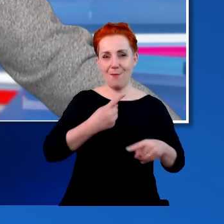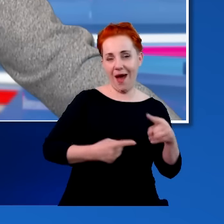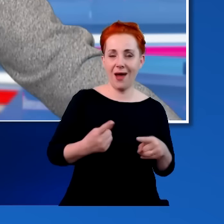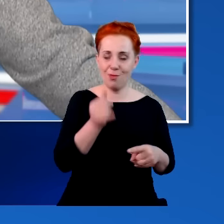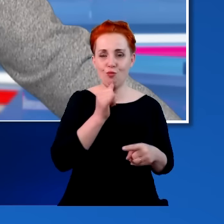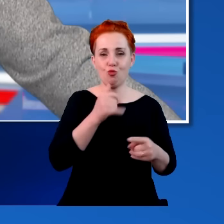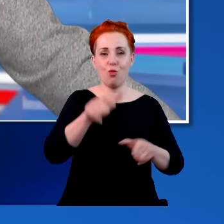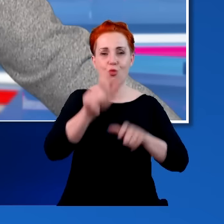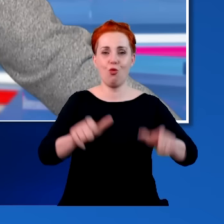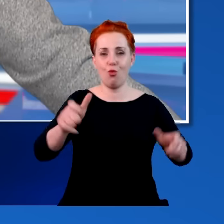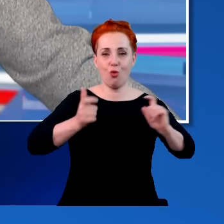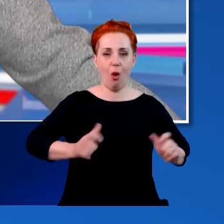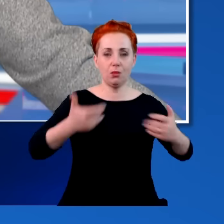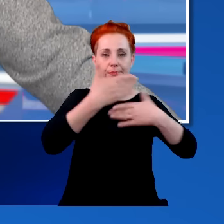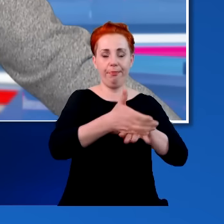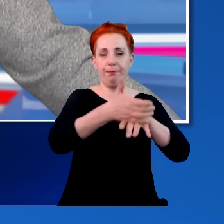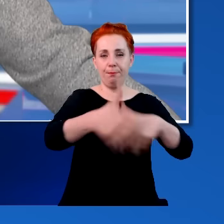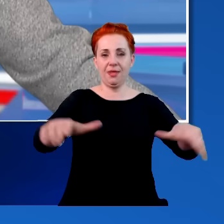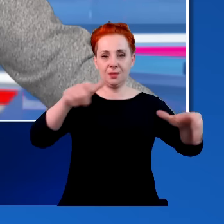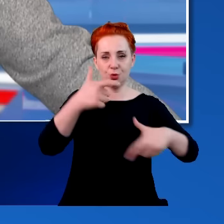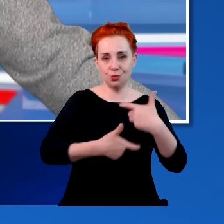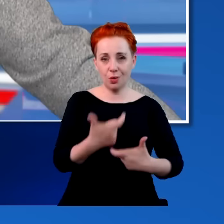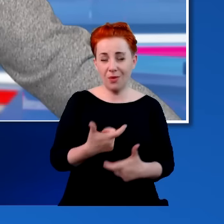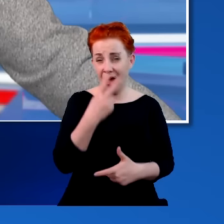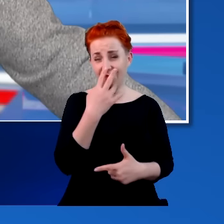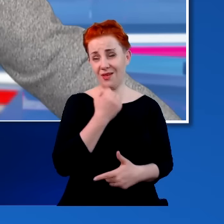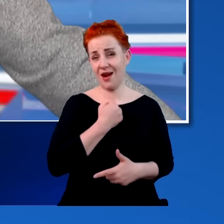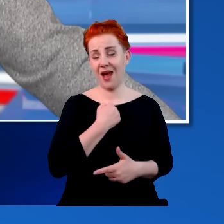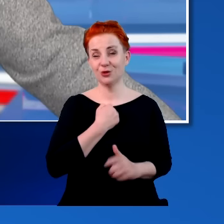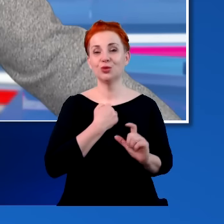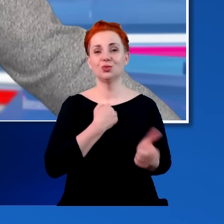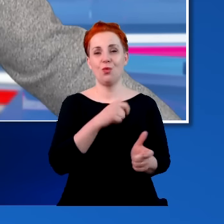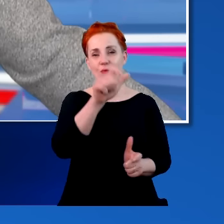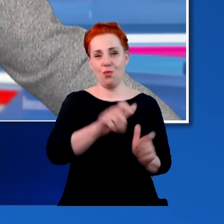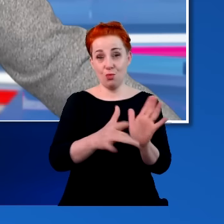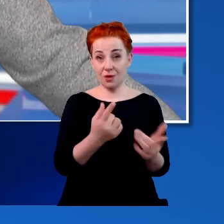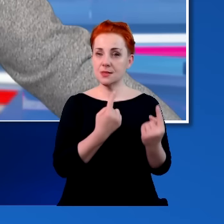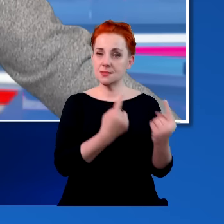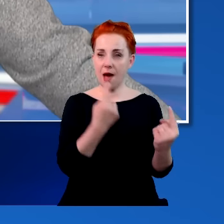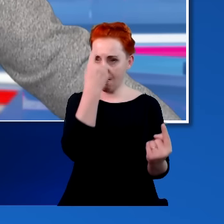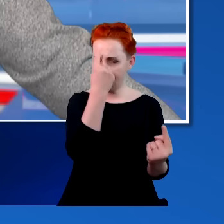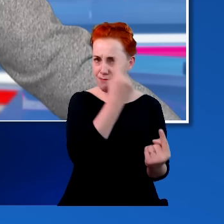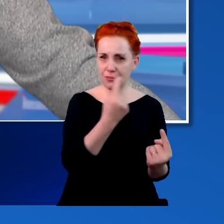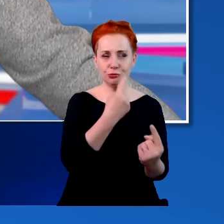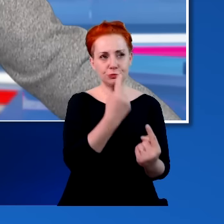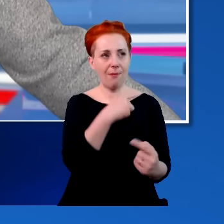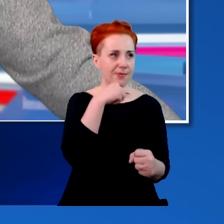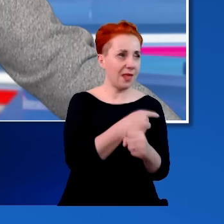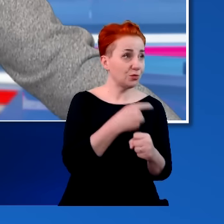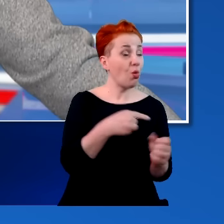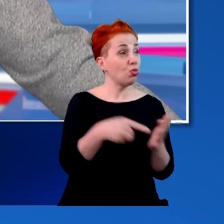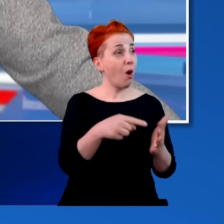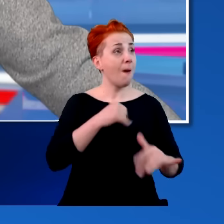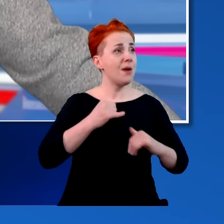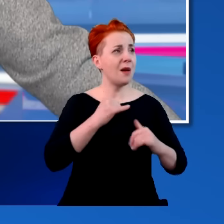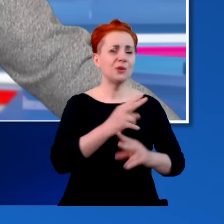środowiska rolników. Ale co widać bardzo wyraźnie. Tusk nie jest samodzielnym politykiem. To nie jest premier suwerennego rządu.